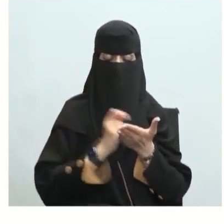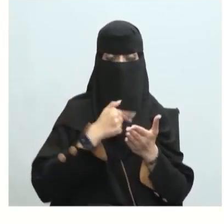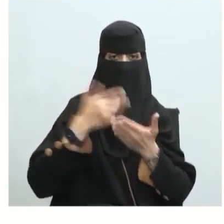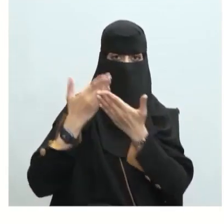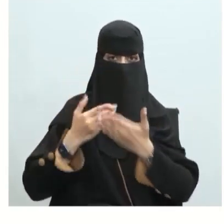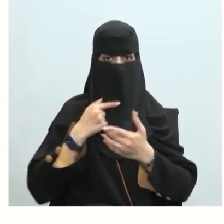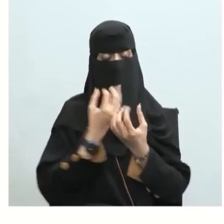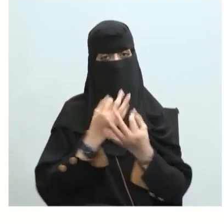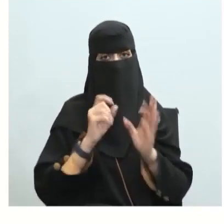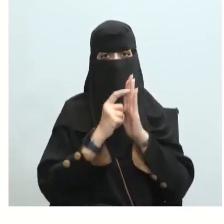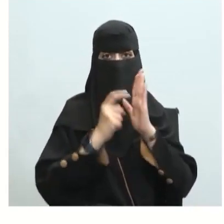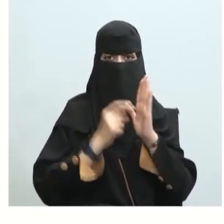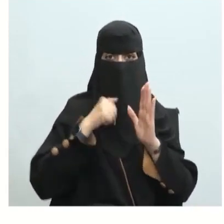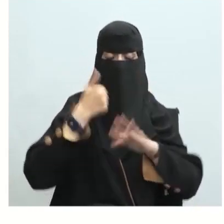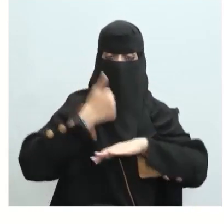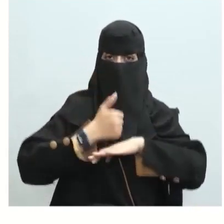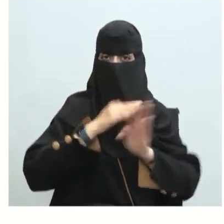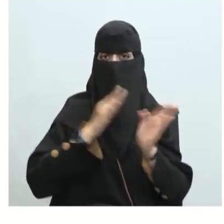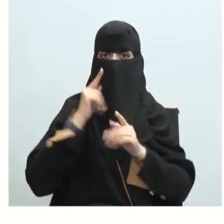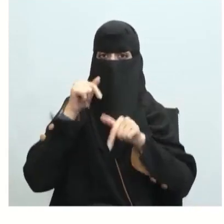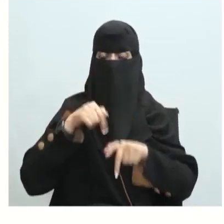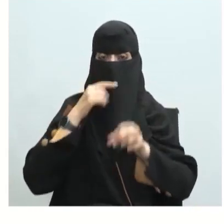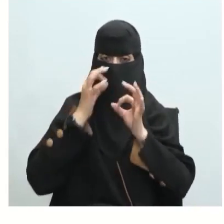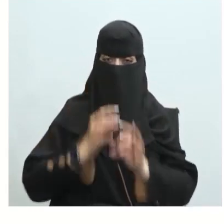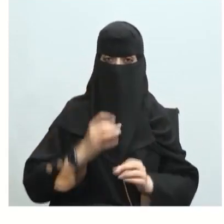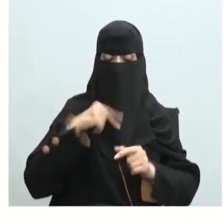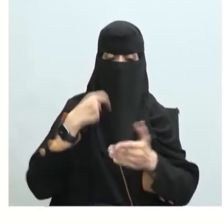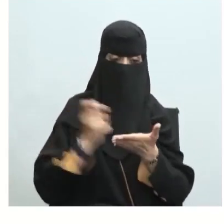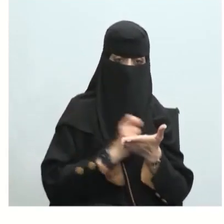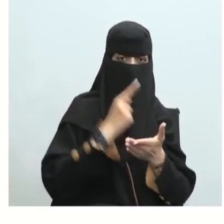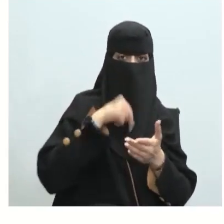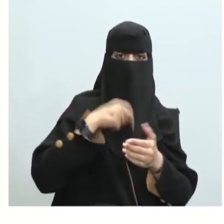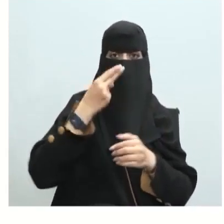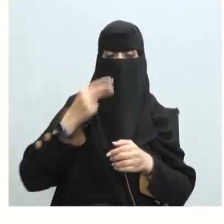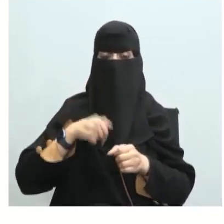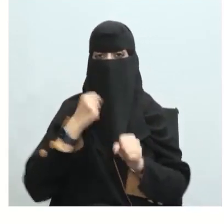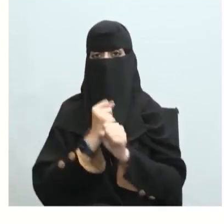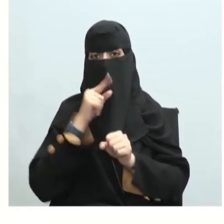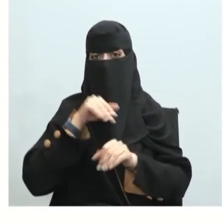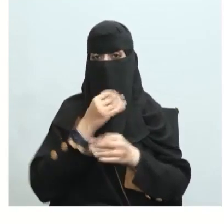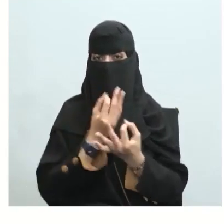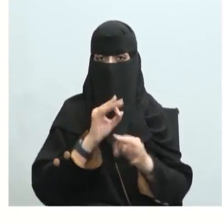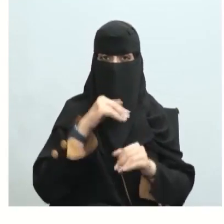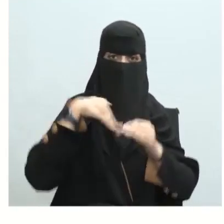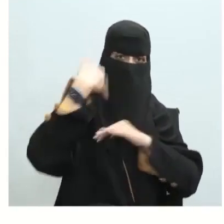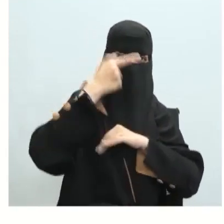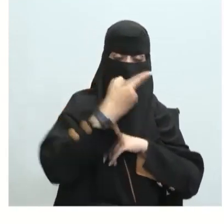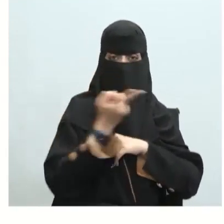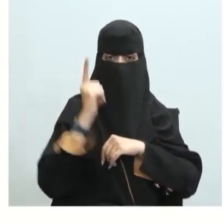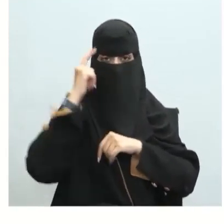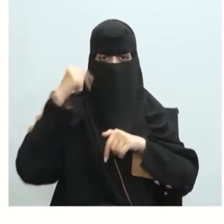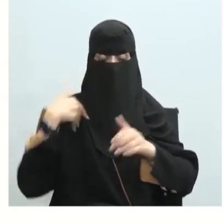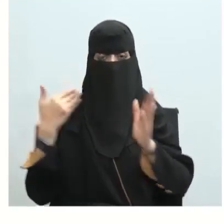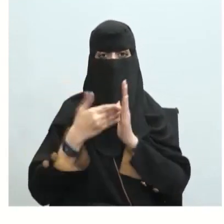تساعدك على استيفاء العناصر الرئيسه وايضا تلتزم عند كتابتك فنا وظيفيا بشكله الخارجي المتعارف عليه